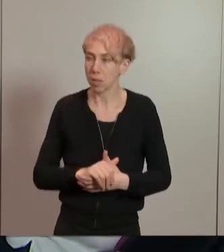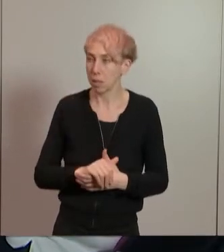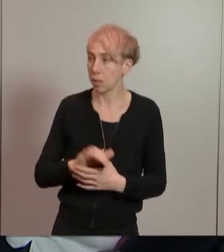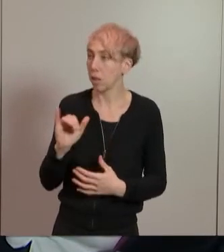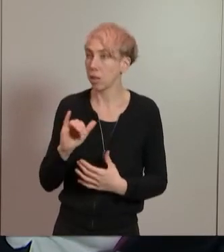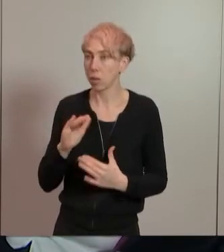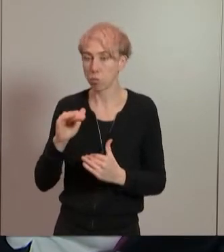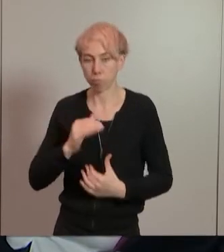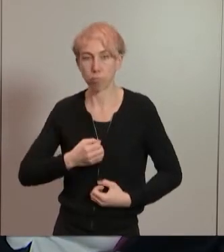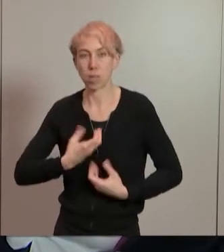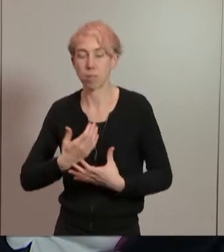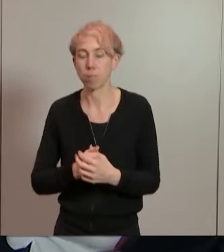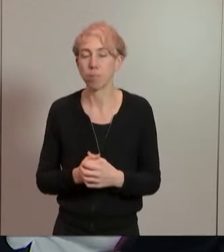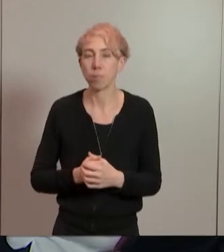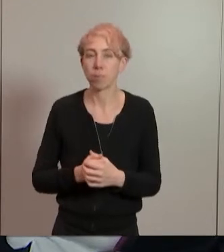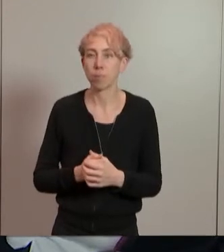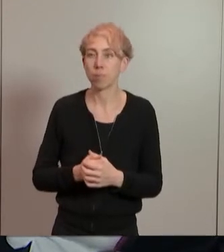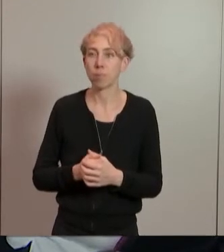cette délibération ?